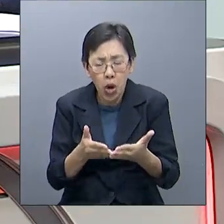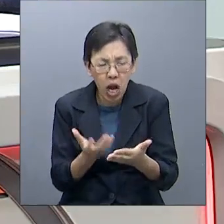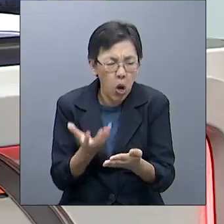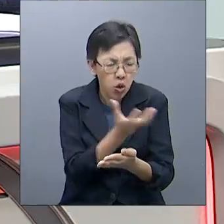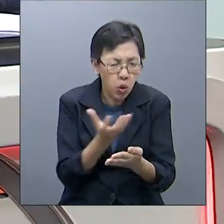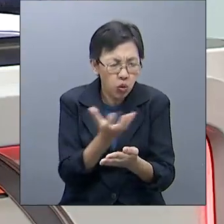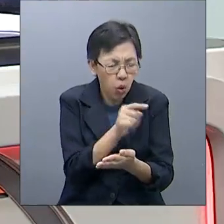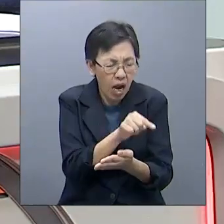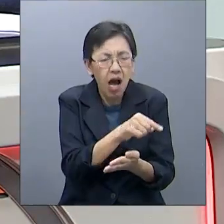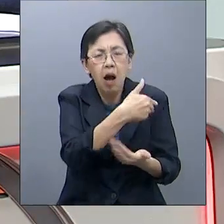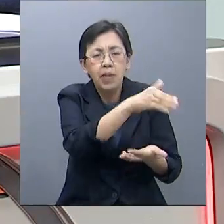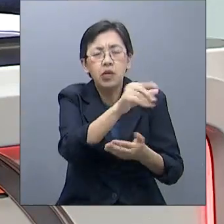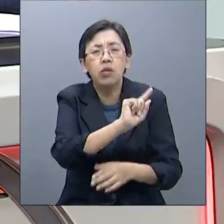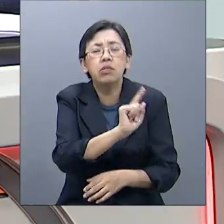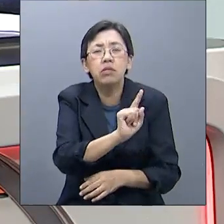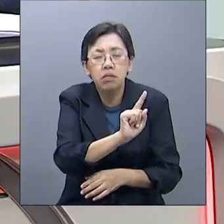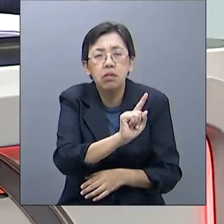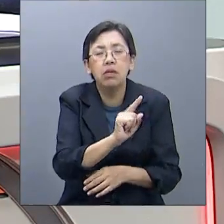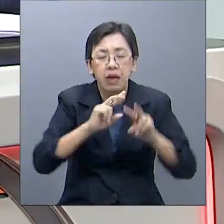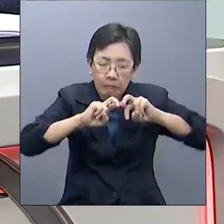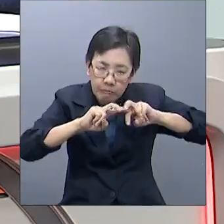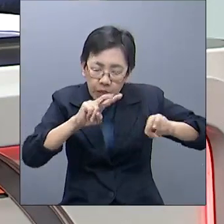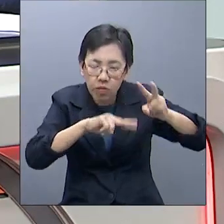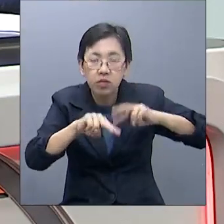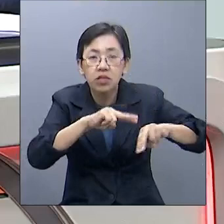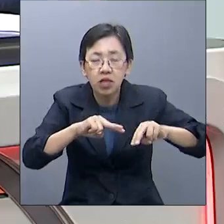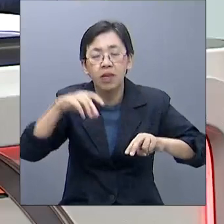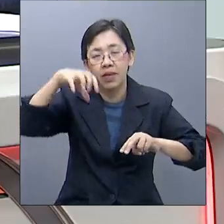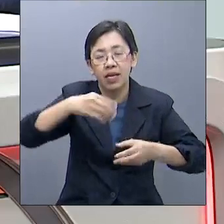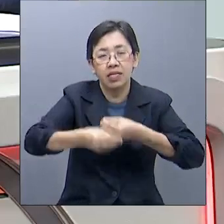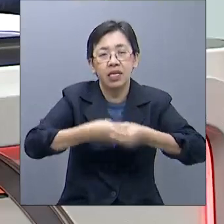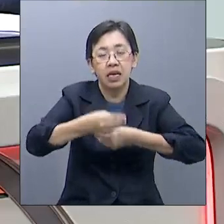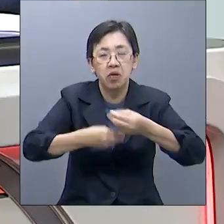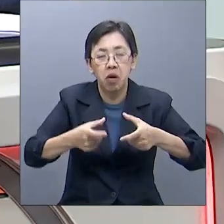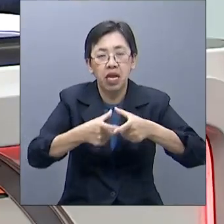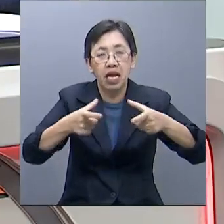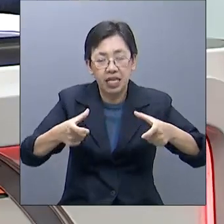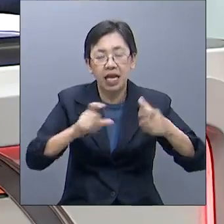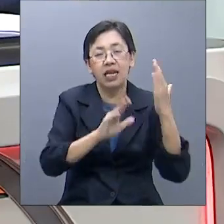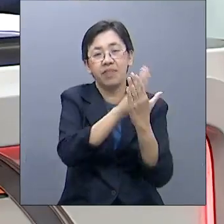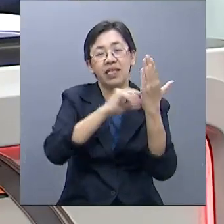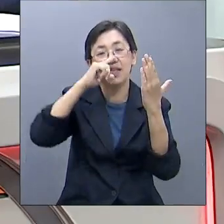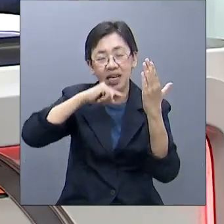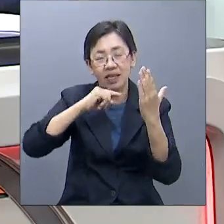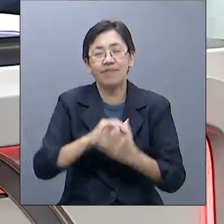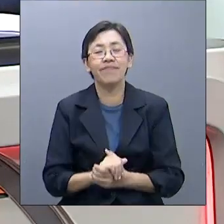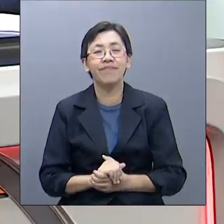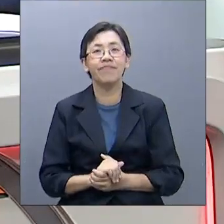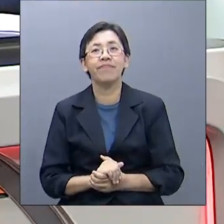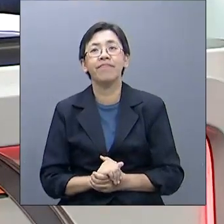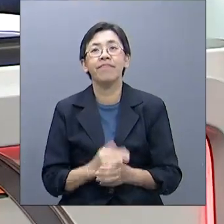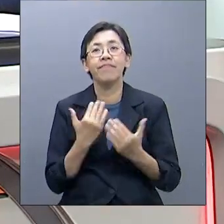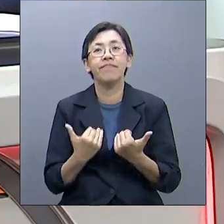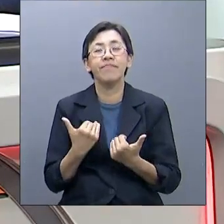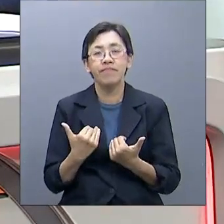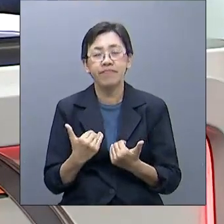คะข้อมูลนำไปสู่การขยายผลตรวจค้นห้างสรรพสินค้ารายใหญ่ในประเทศไทยค่ะซึ่งตอนนี้เนี่ยมีเว